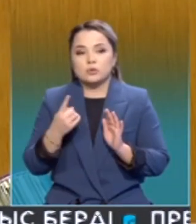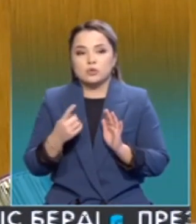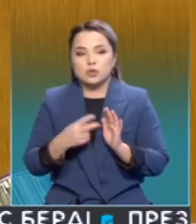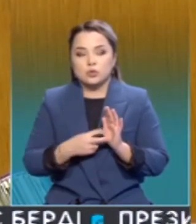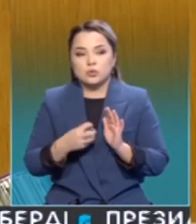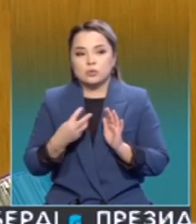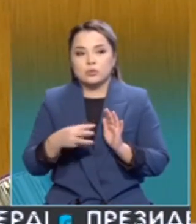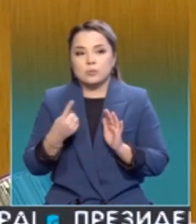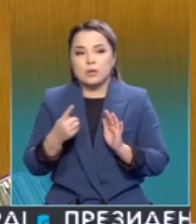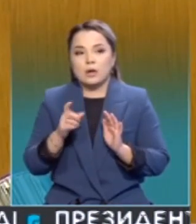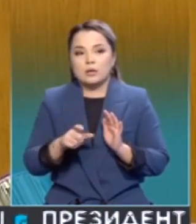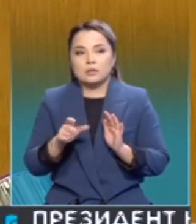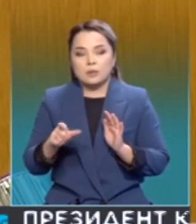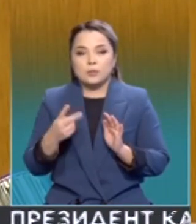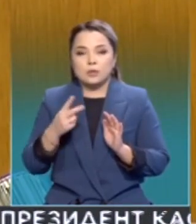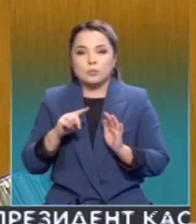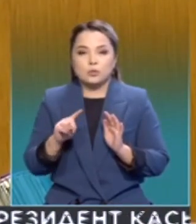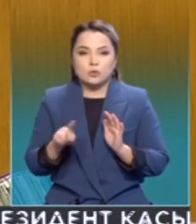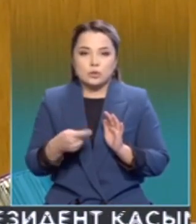168 731 адам, немесе